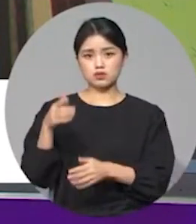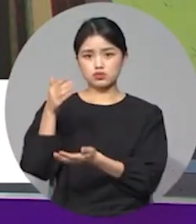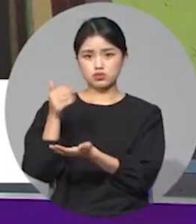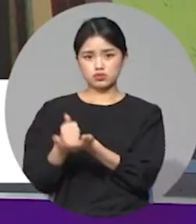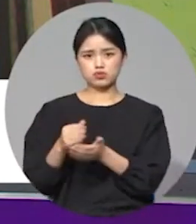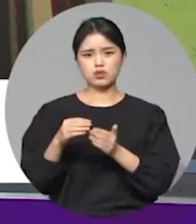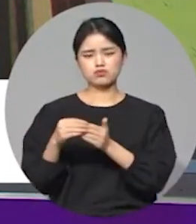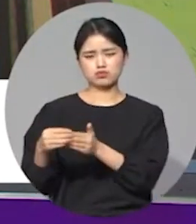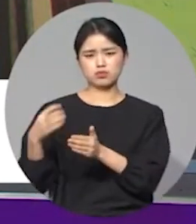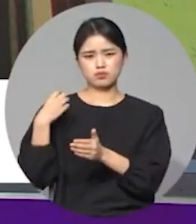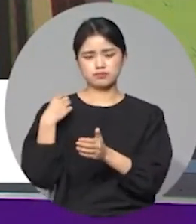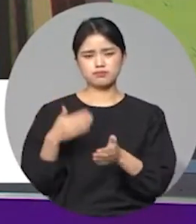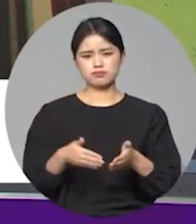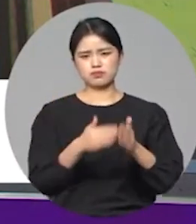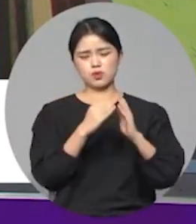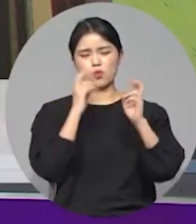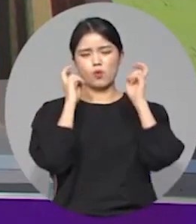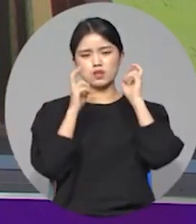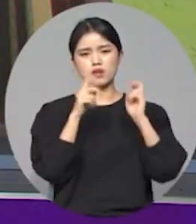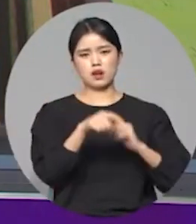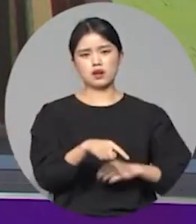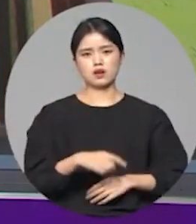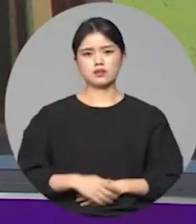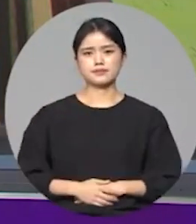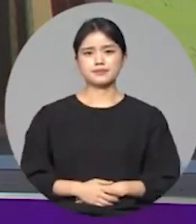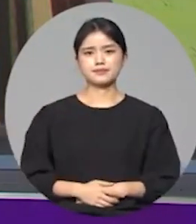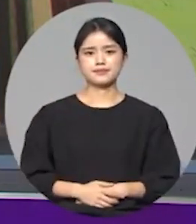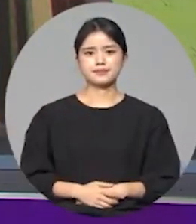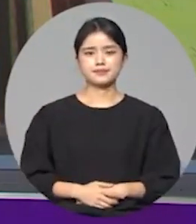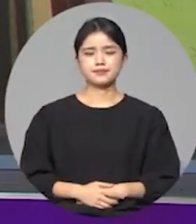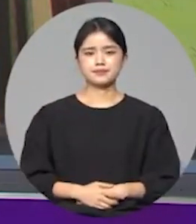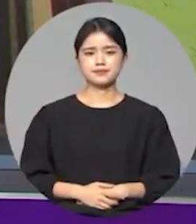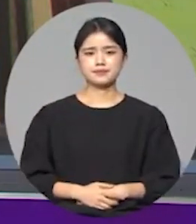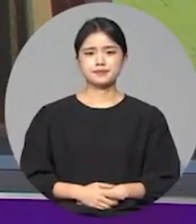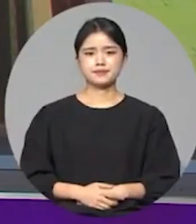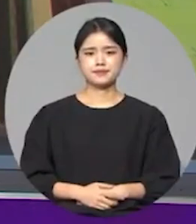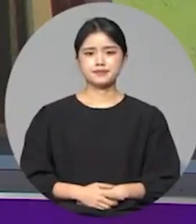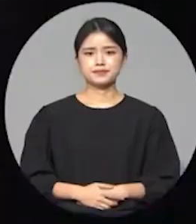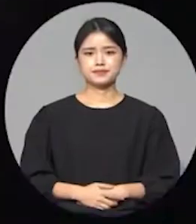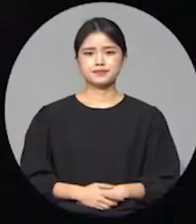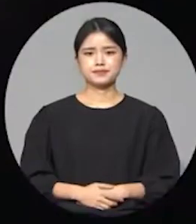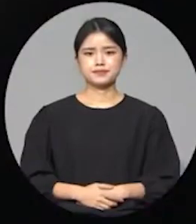장군수가 주도해서 설립했던 회사였습니다. 김하영 기자입니다.